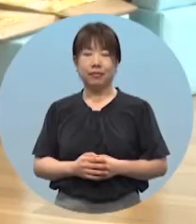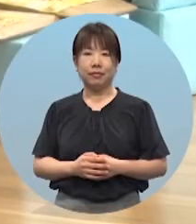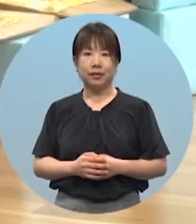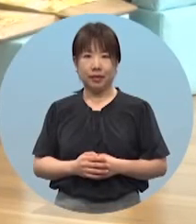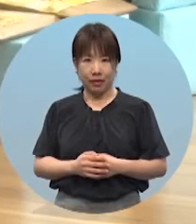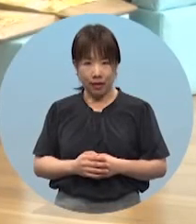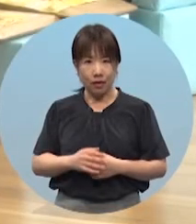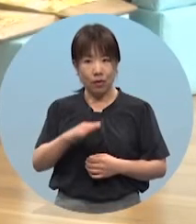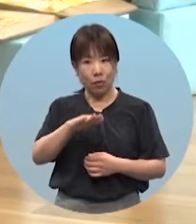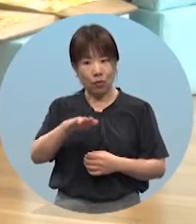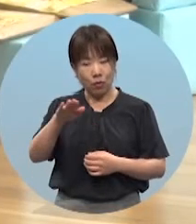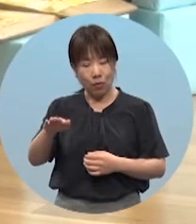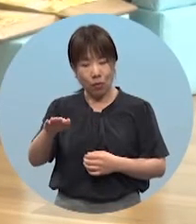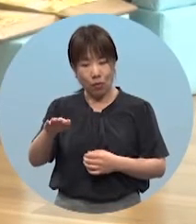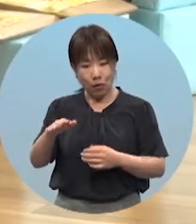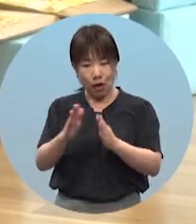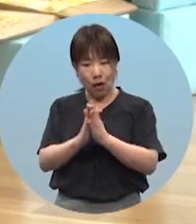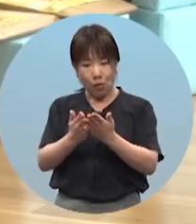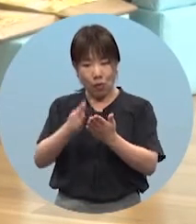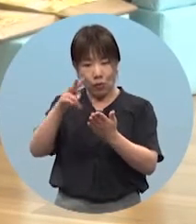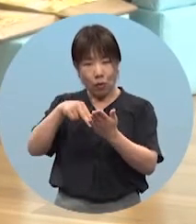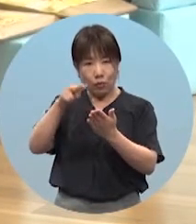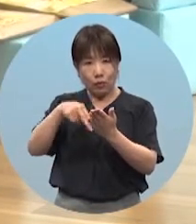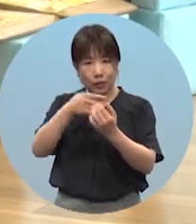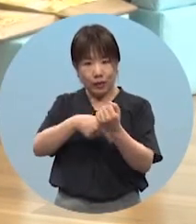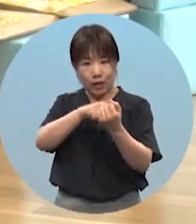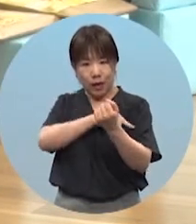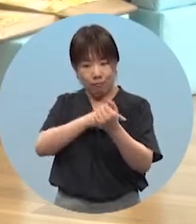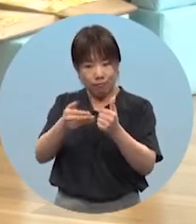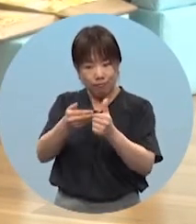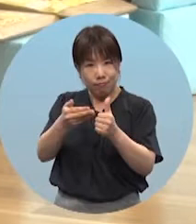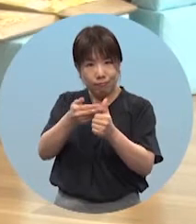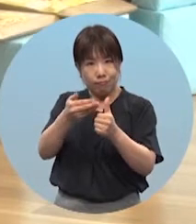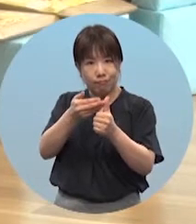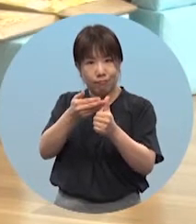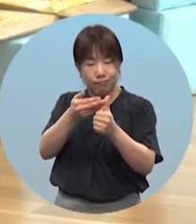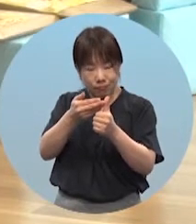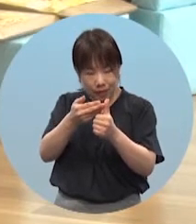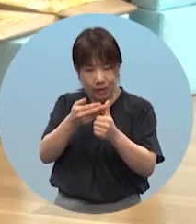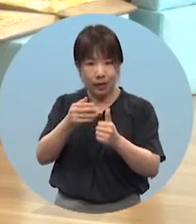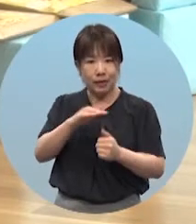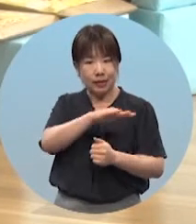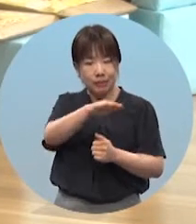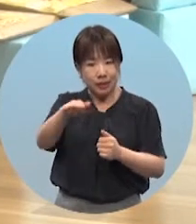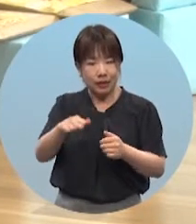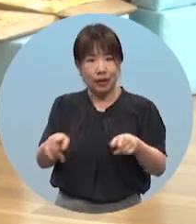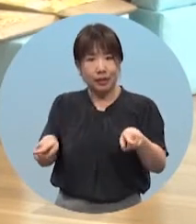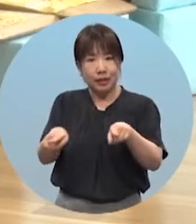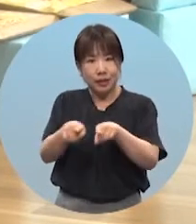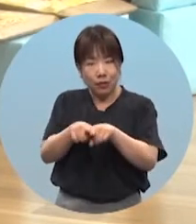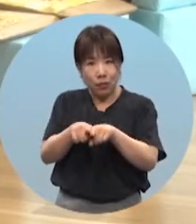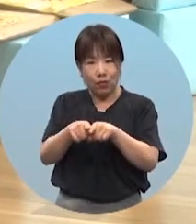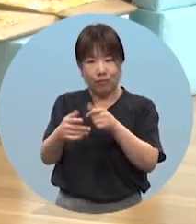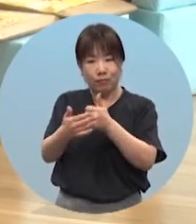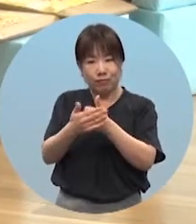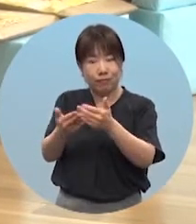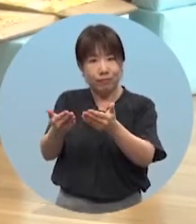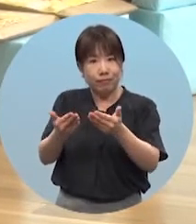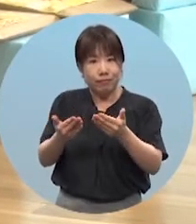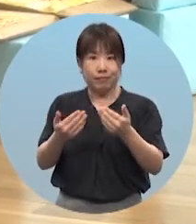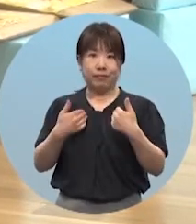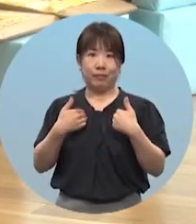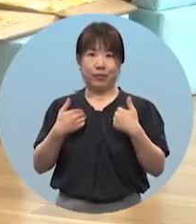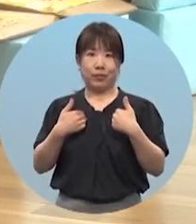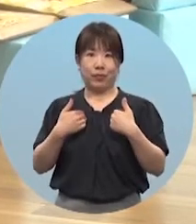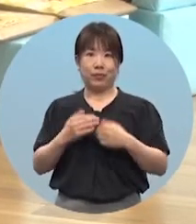ぱり子どもの読書は家族みんな、地域みんなで取り組んでいく問題、考えていく問題よっていう思いがやっぱ込